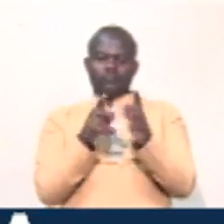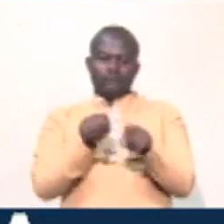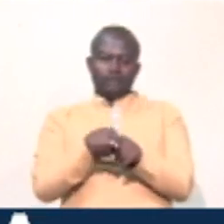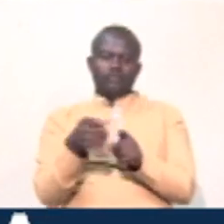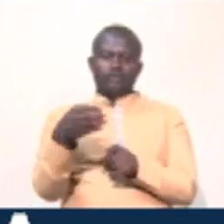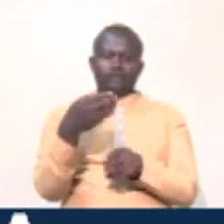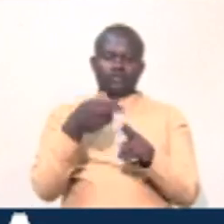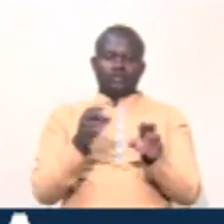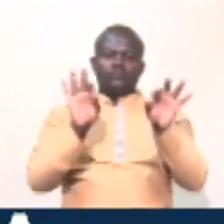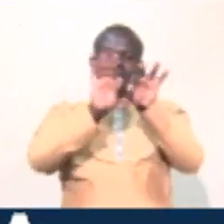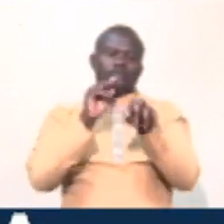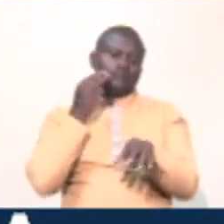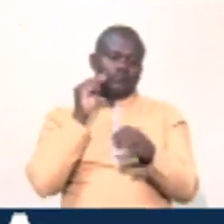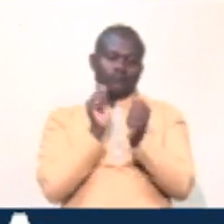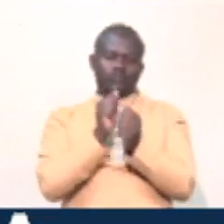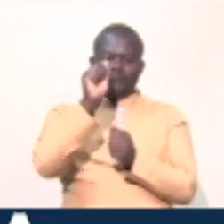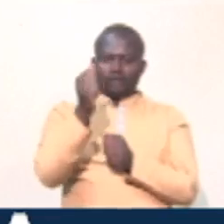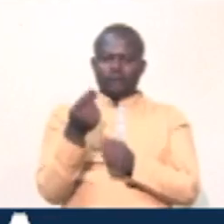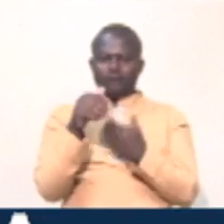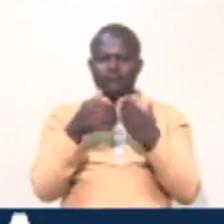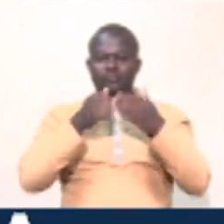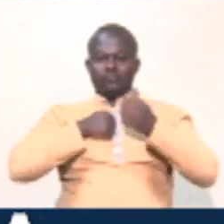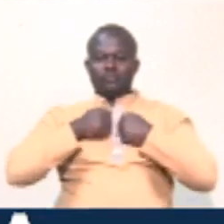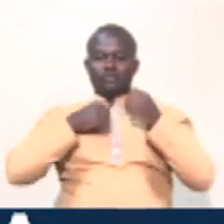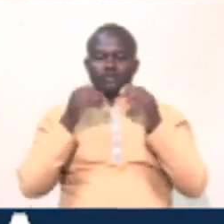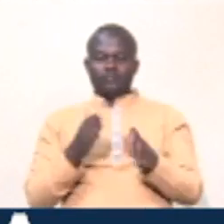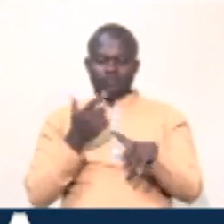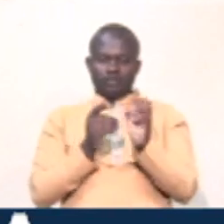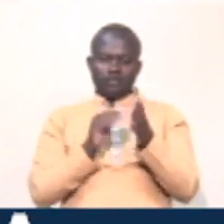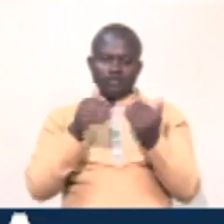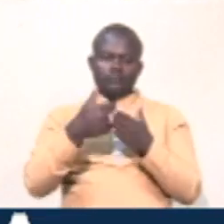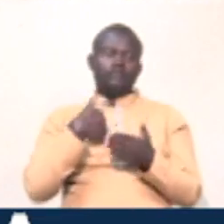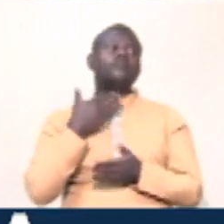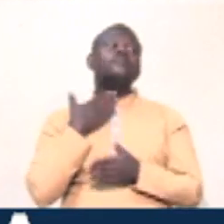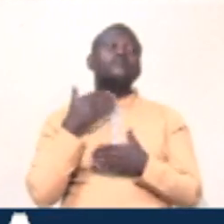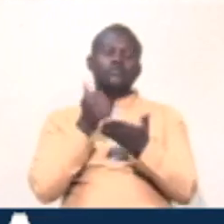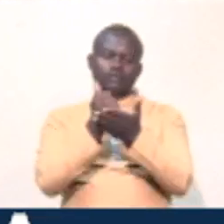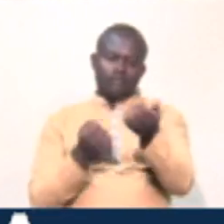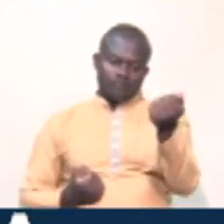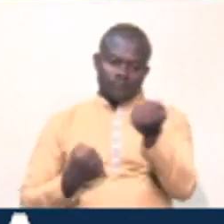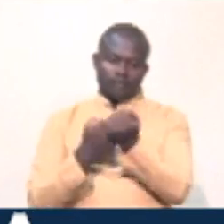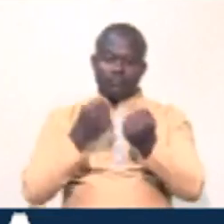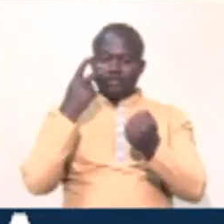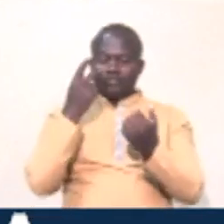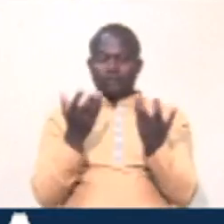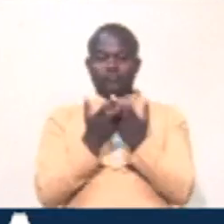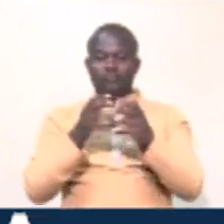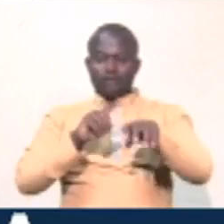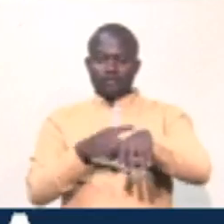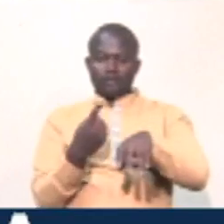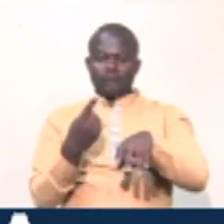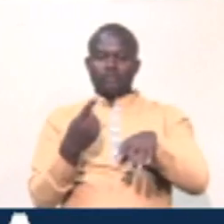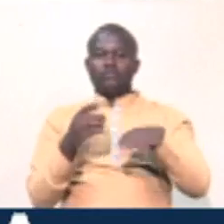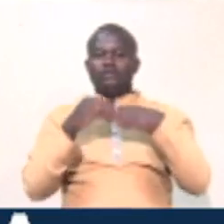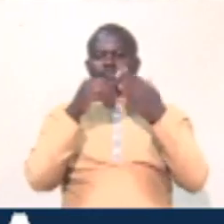zifite agaciro ka miliyoni zisaga 15 z'amafaranga y'u Rwanda. Icyakora bafite icyifuzo cyo gufashwa kubona imashini zigezweho. Umuyobozi